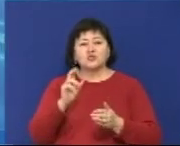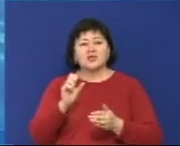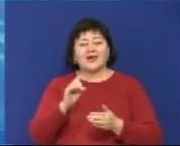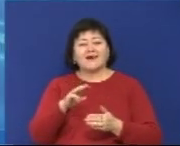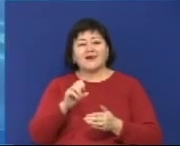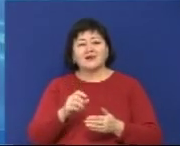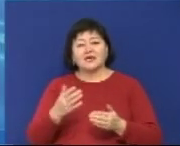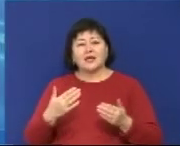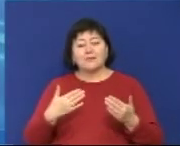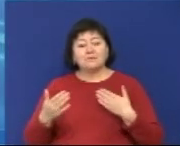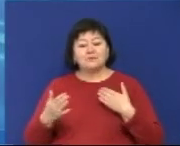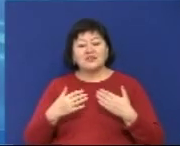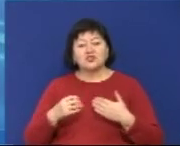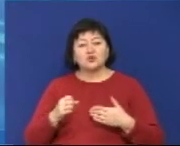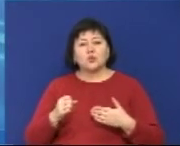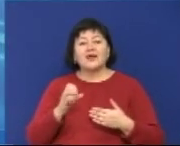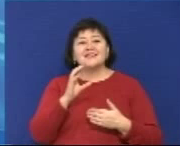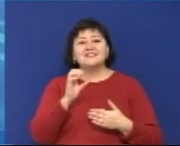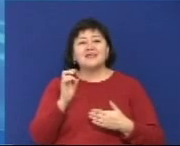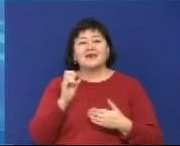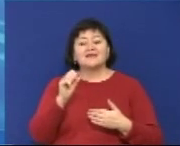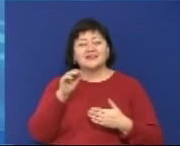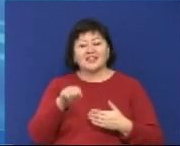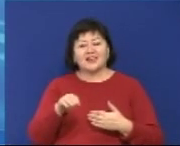между сенатами Казахстана и Узбекистана на